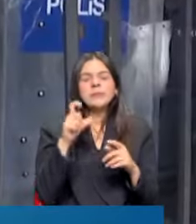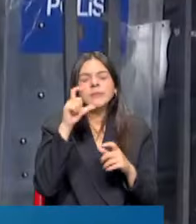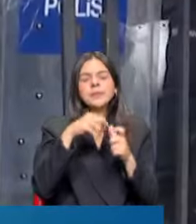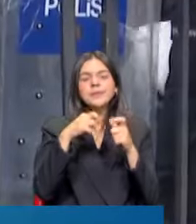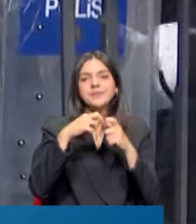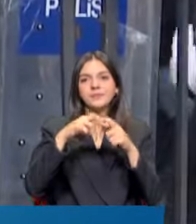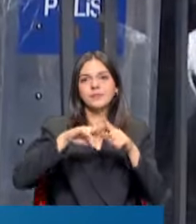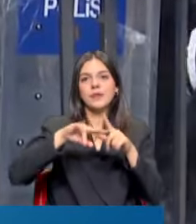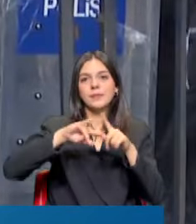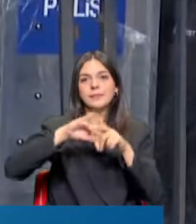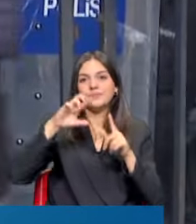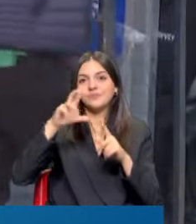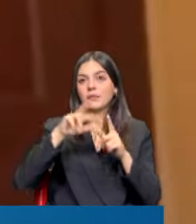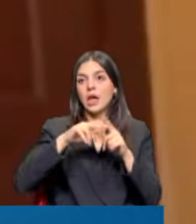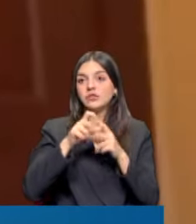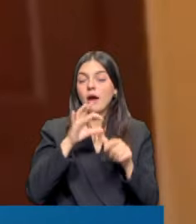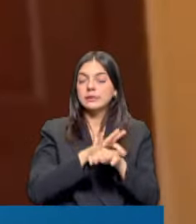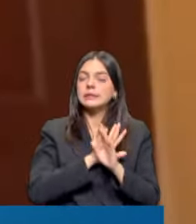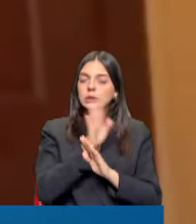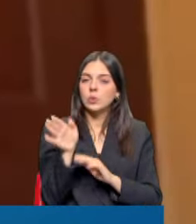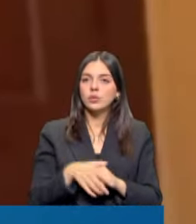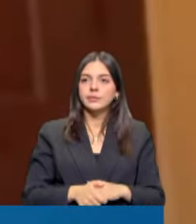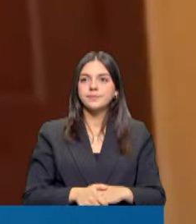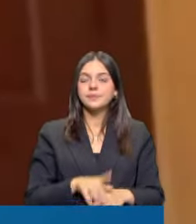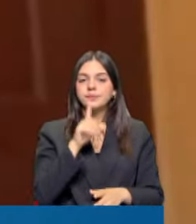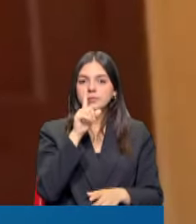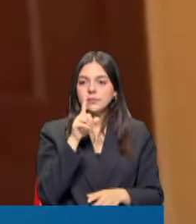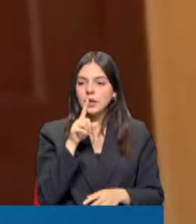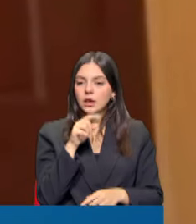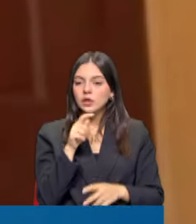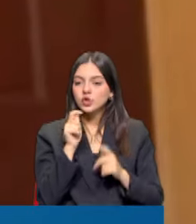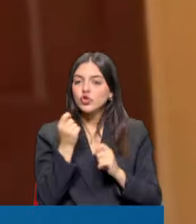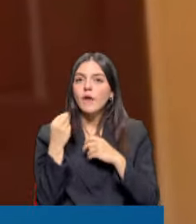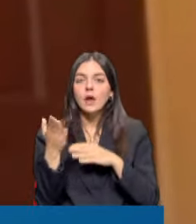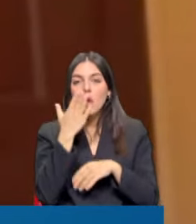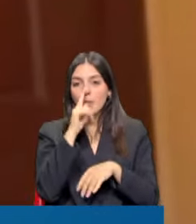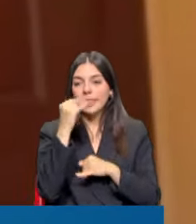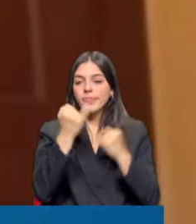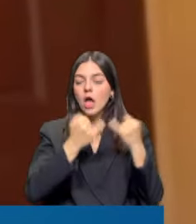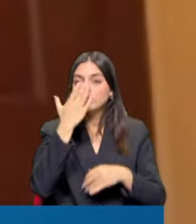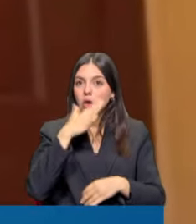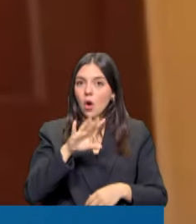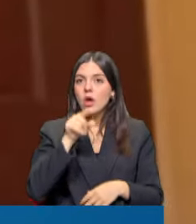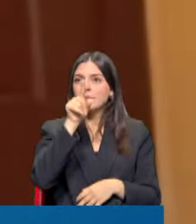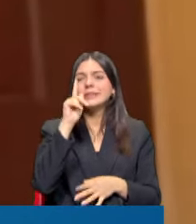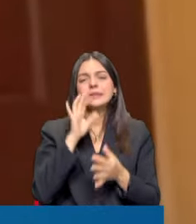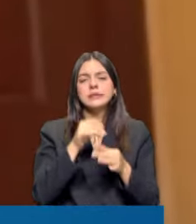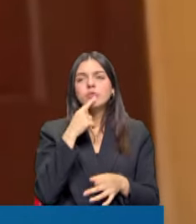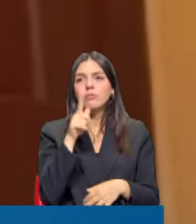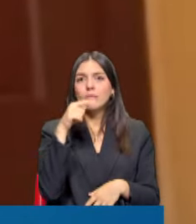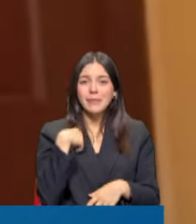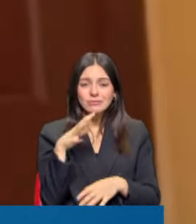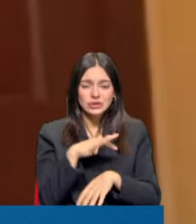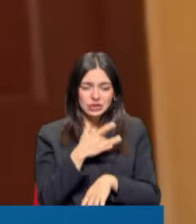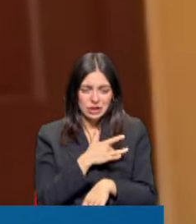Tıp Fakültesi Hastanesi'ne sevk edildi. Herhangi bir mukavemet yok, herhangi bir tartışma yok. Birisi sizden diyor ki bu benim